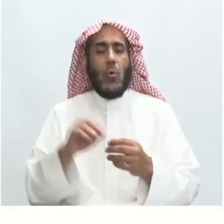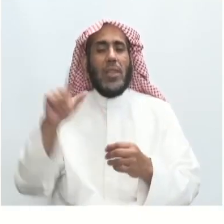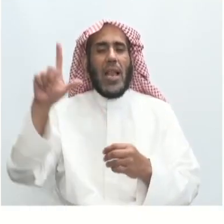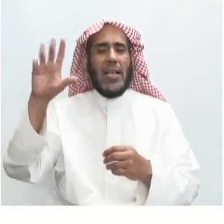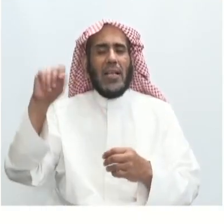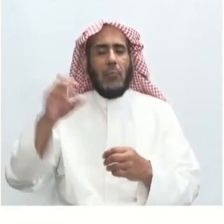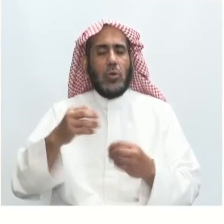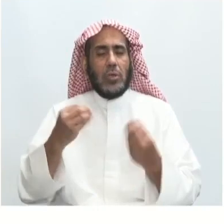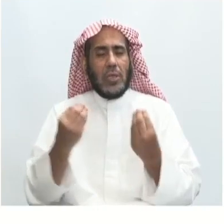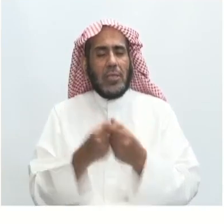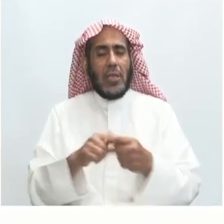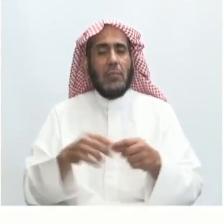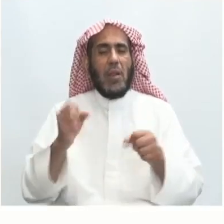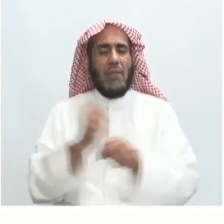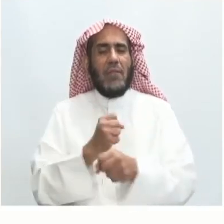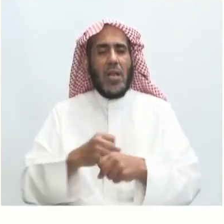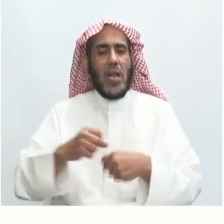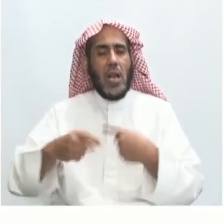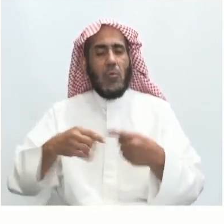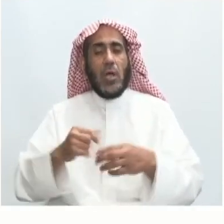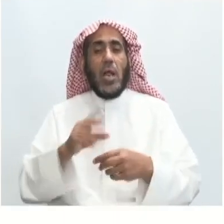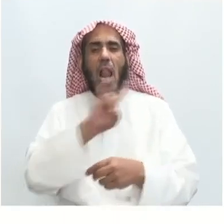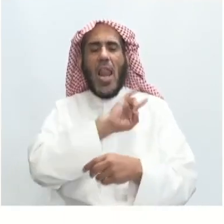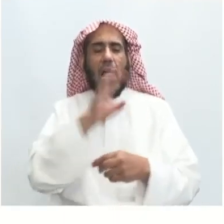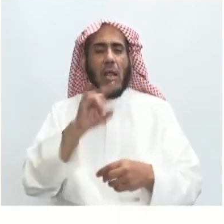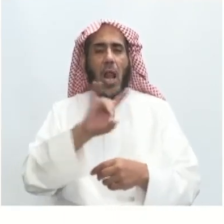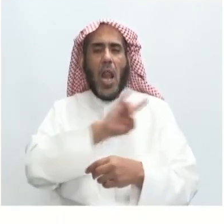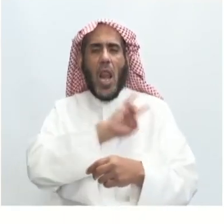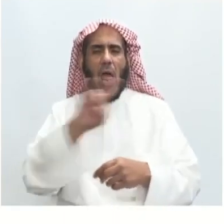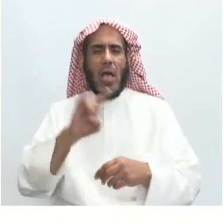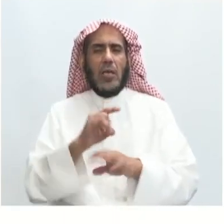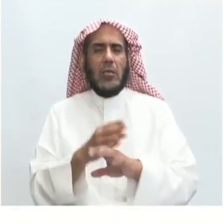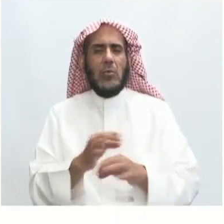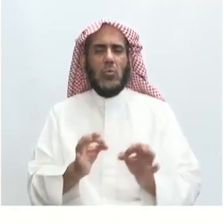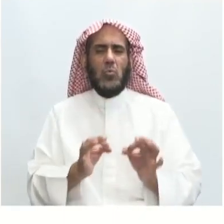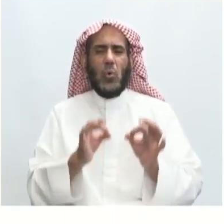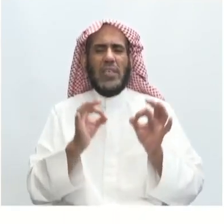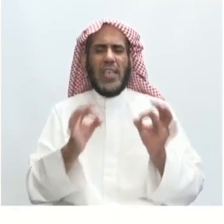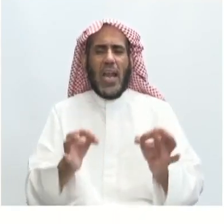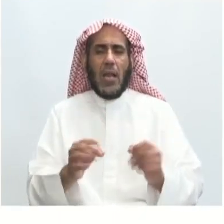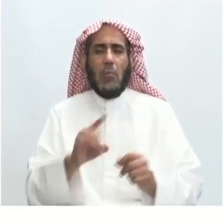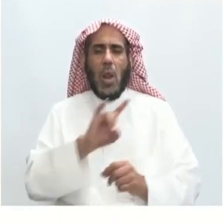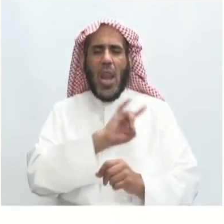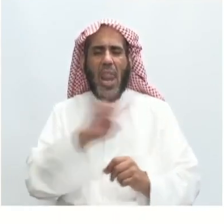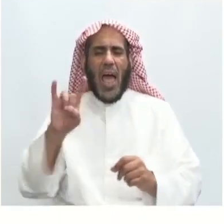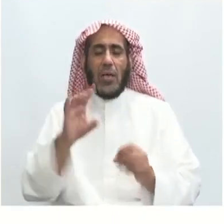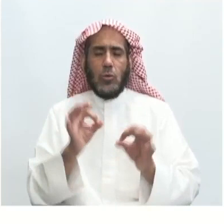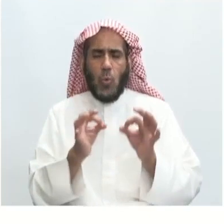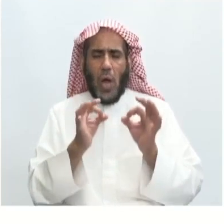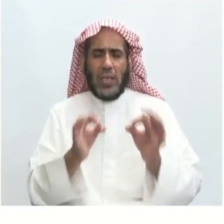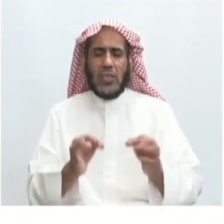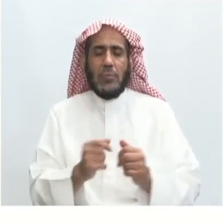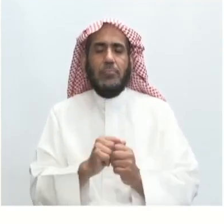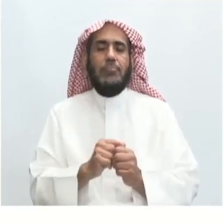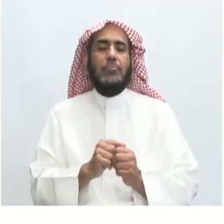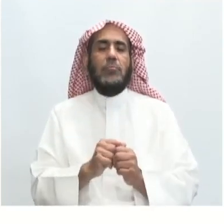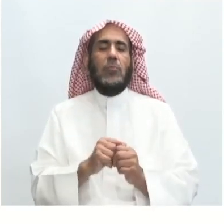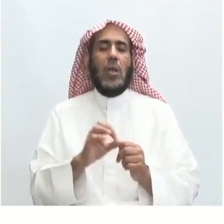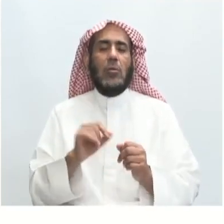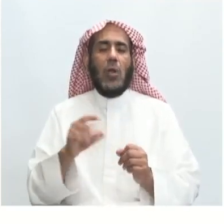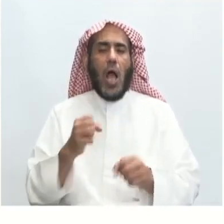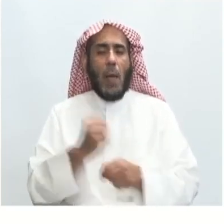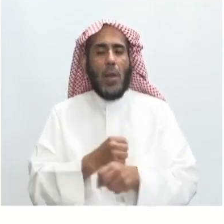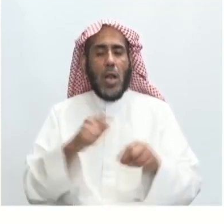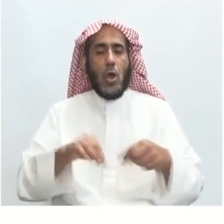اللامست بالفعل المضارع الامر لا الناهيه لا تؤجل لا تؤجل هنا لا النهي عن التاجيل لا